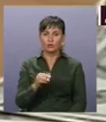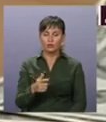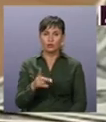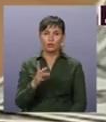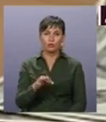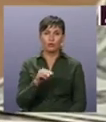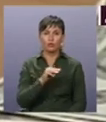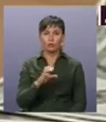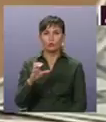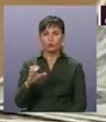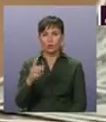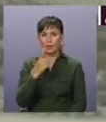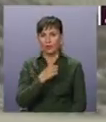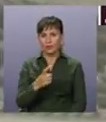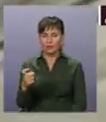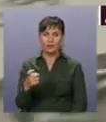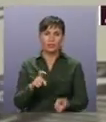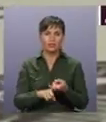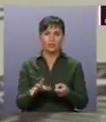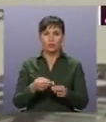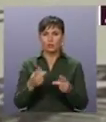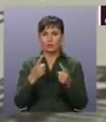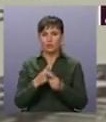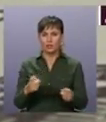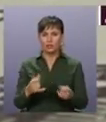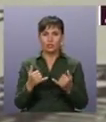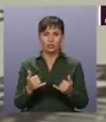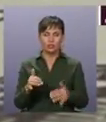Но Тимур Сулейменов призвал не связывать эту информацию с нынешними колебаниями.